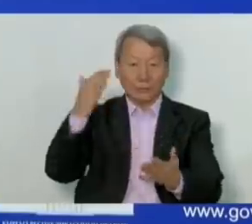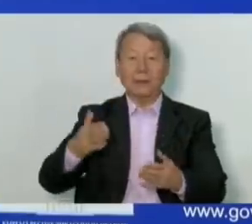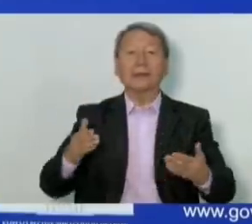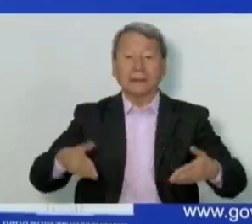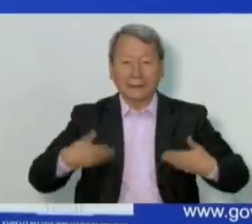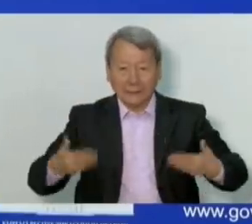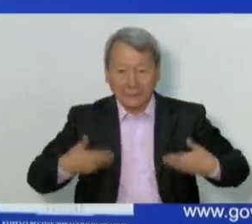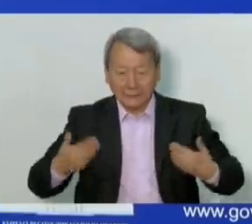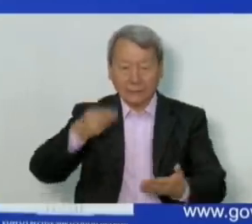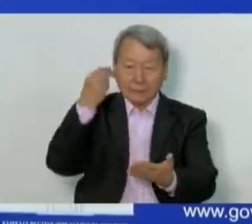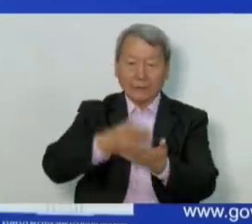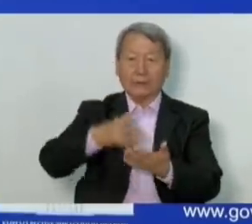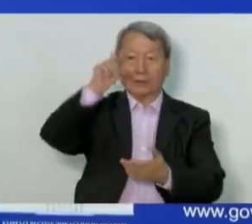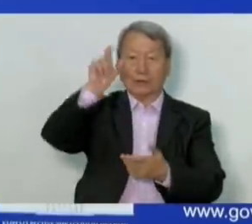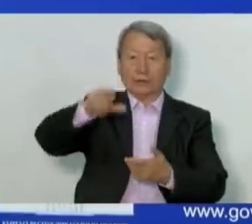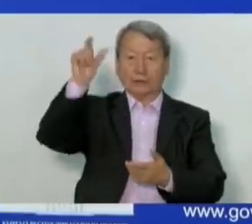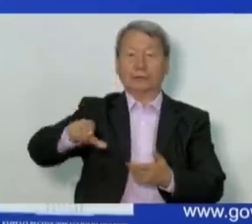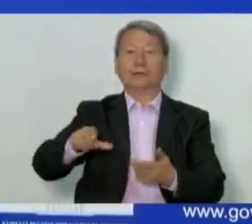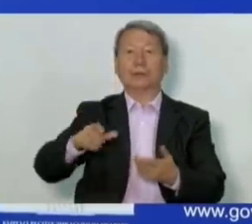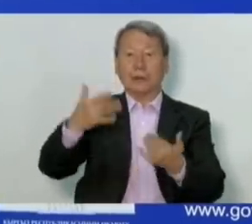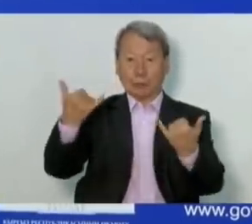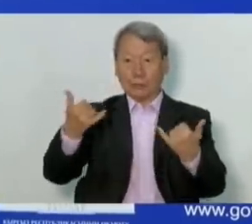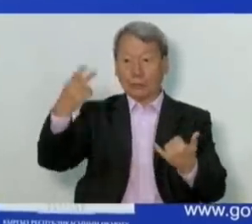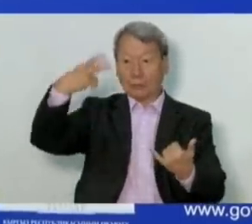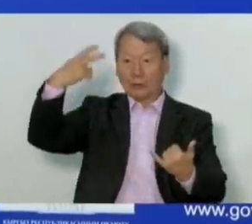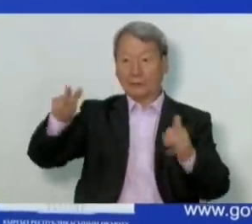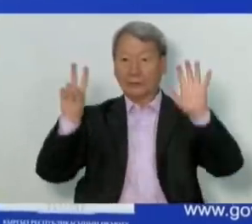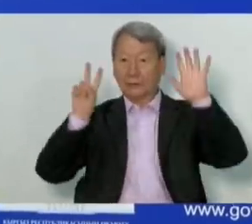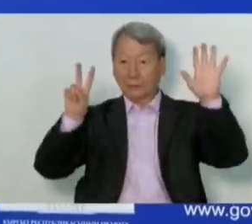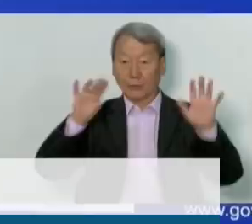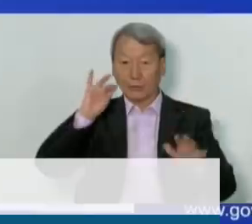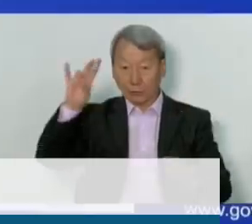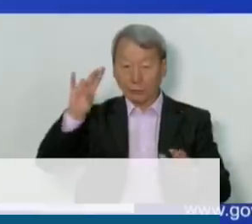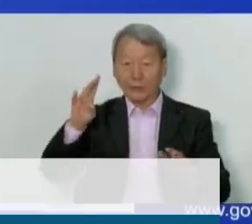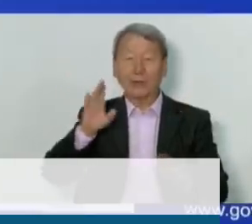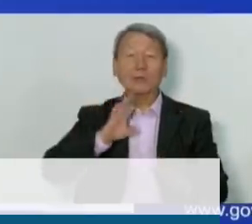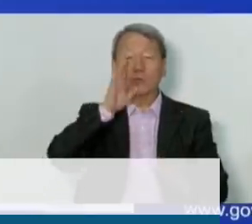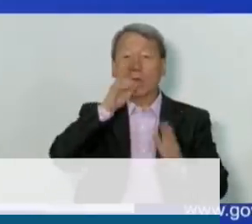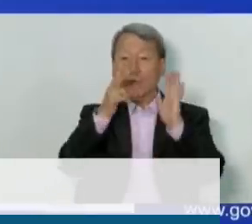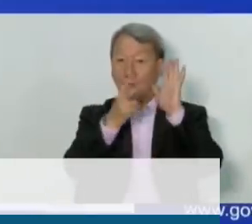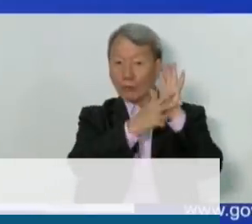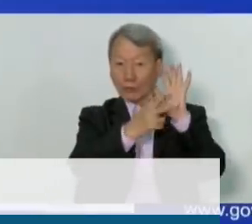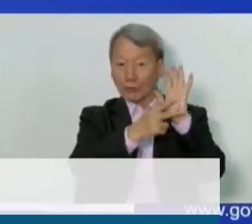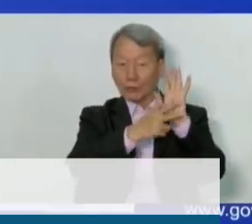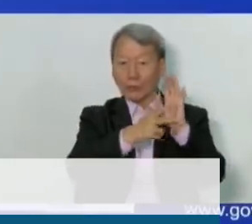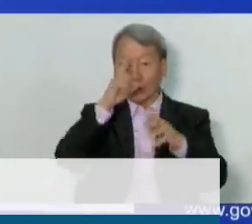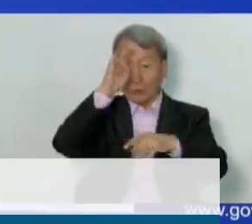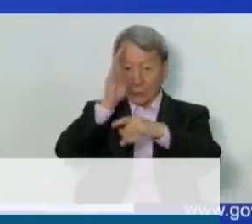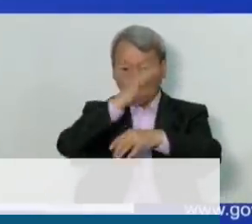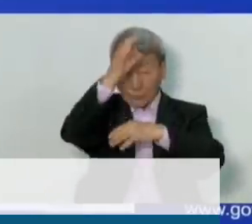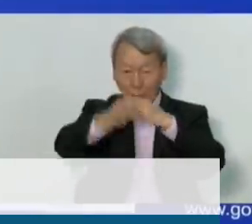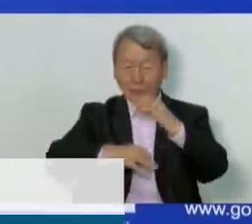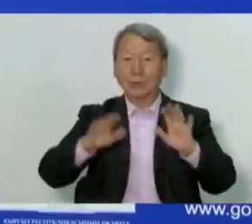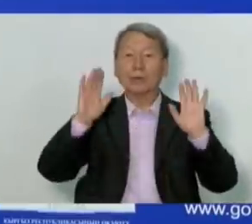Саламат ұстарбы, ұрмант тұмекендештер! 27-нінчі үйінға қарата, әртемен саат 8-ге, бір сұтқа